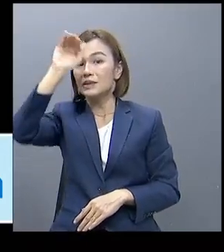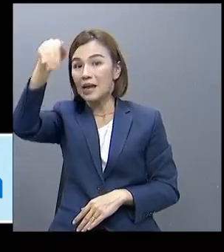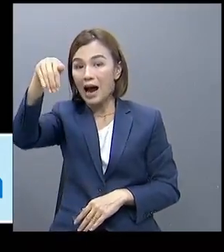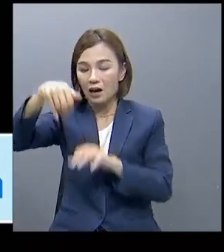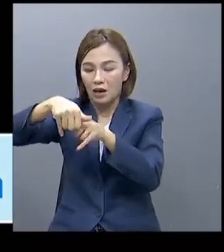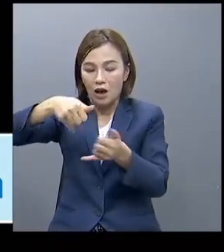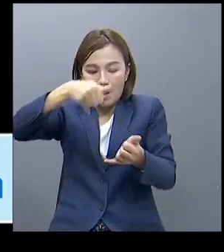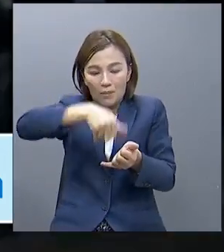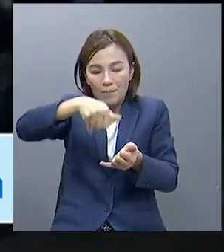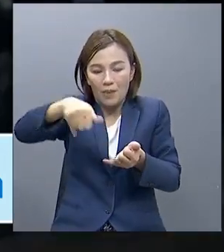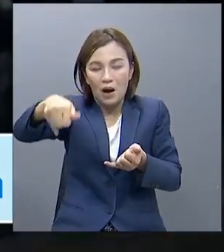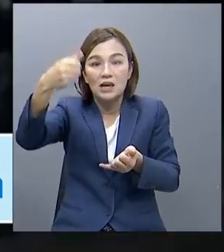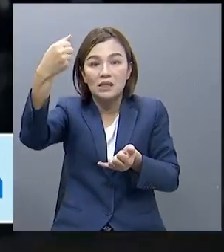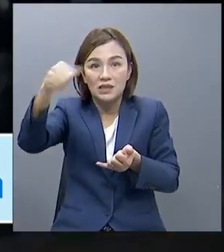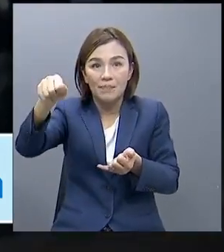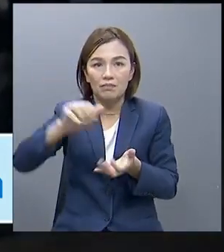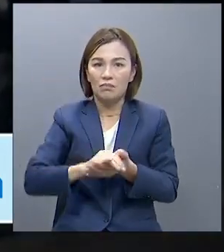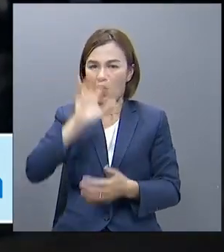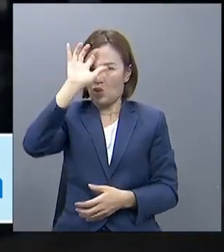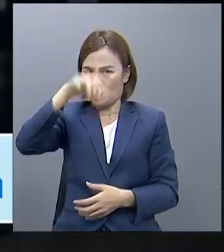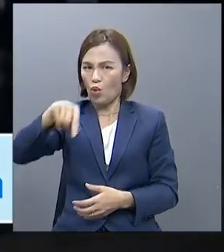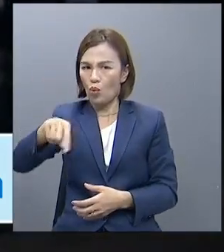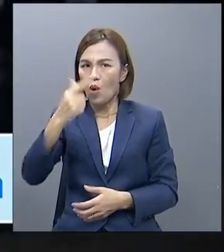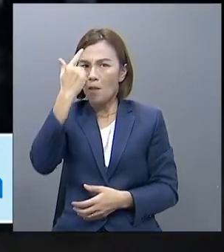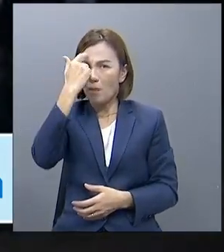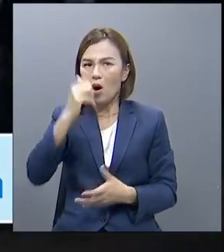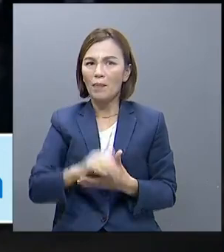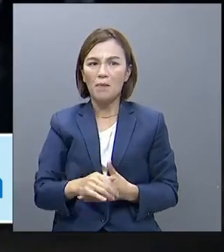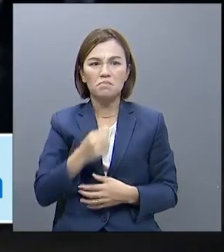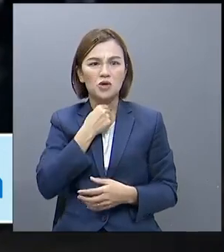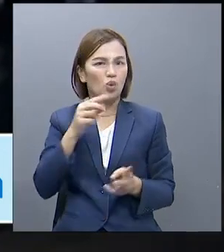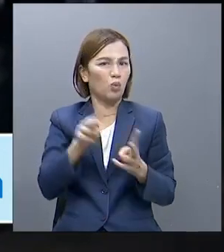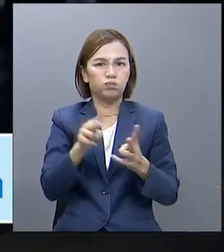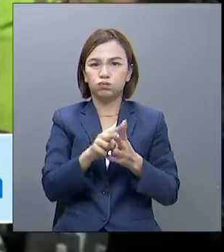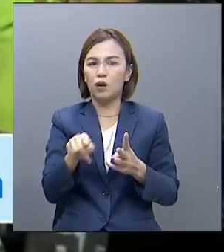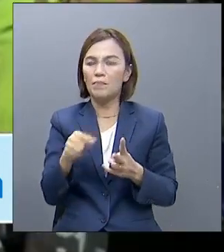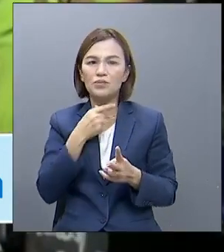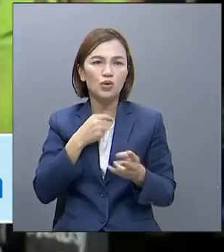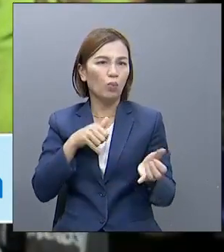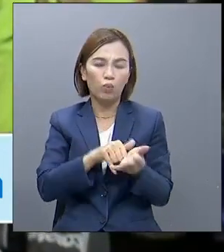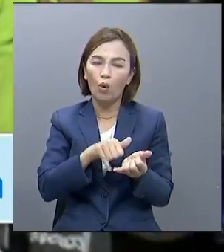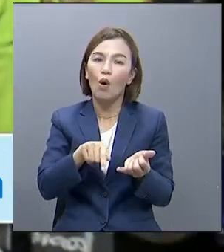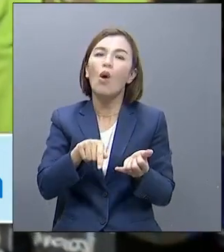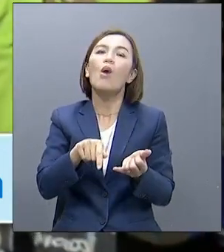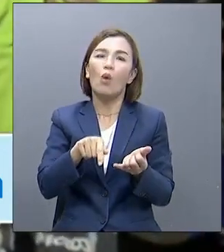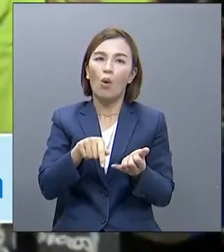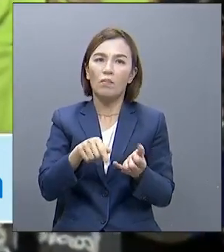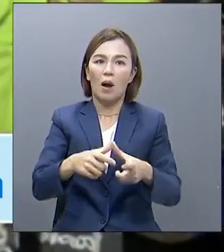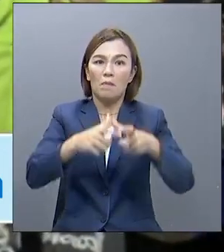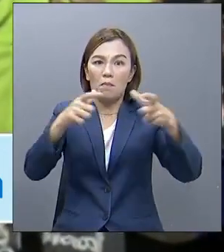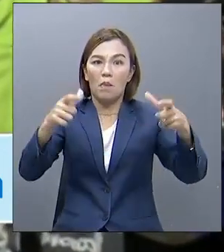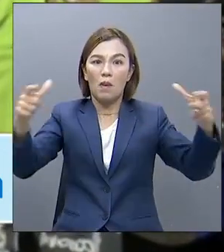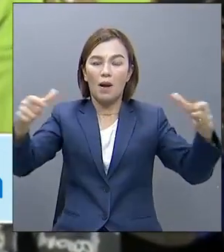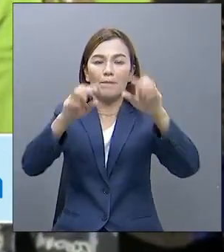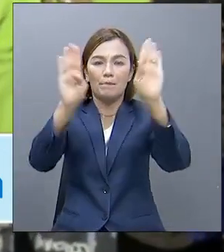ซึ่งมีอาการดุร้ายเนื่องจากช้างป่าอยู่ในช่วงตกมันแล้วก็ช่วงที่ผสมพันธุ์กำลังขยายอาณาเขตเรื่องนี้ชาวบ้าน